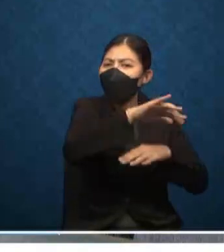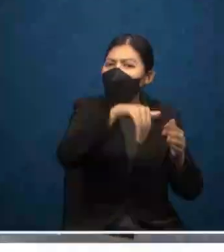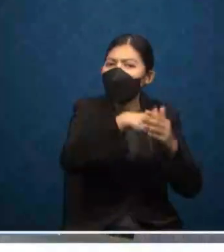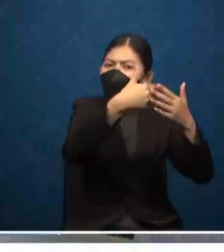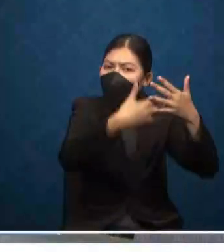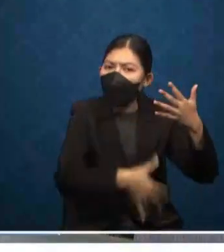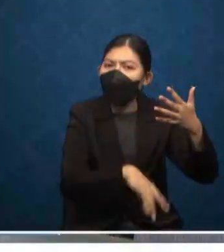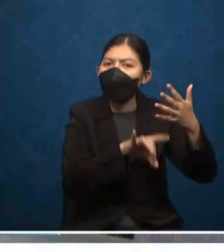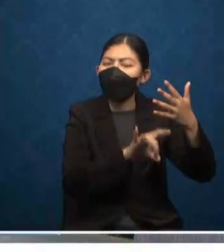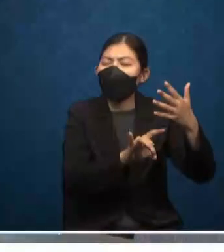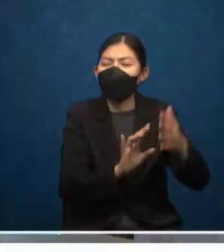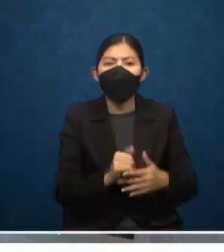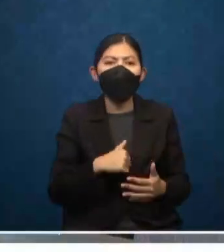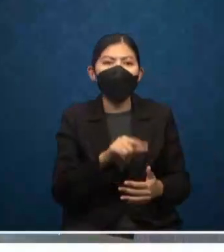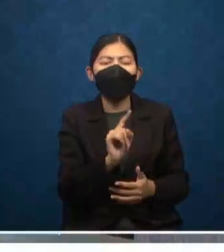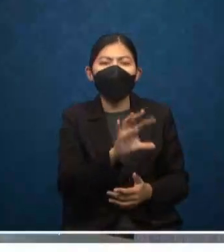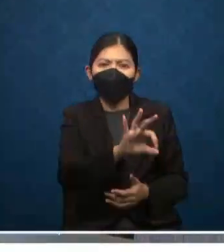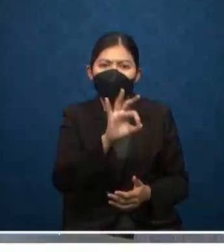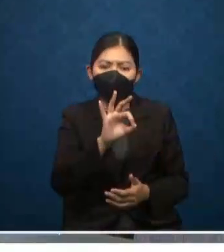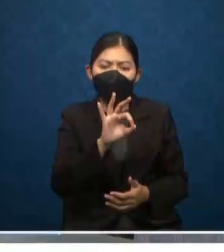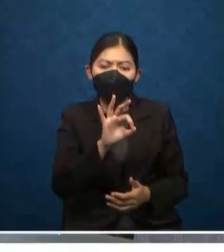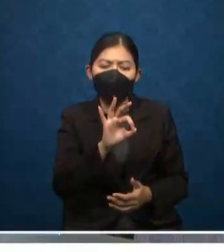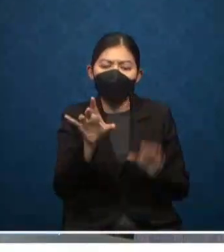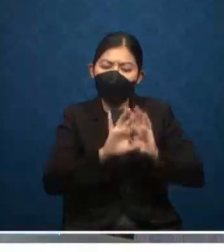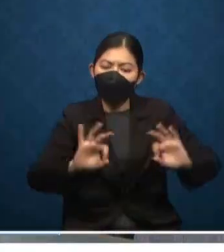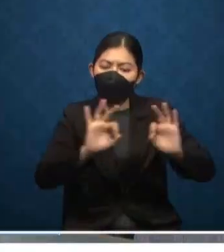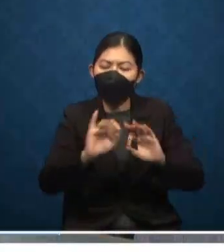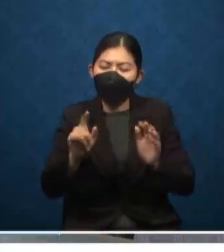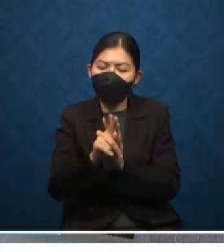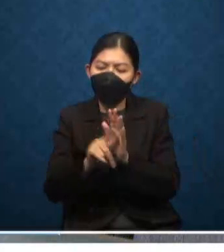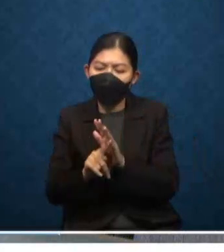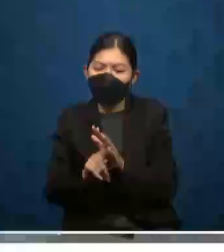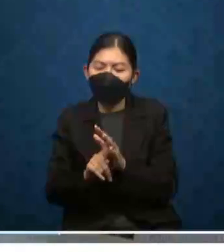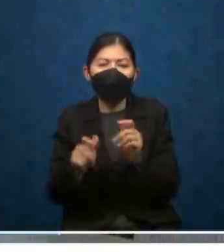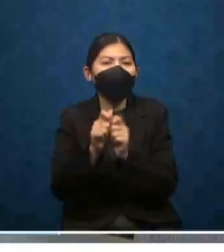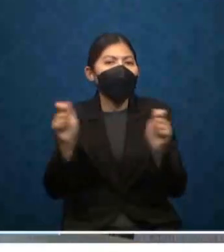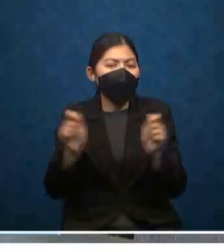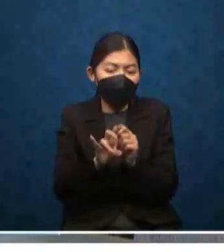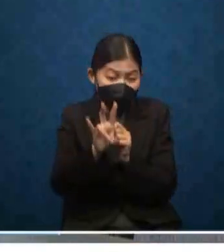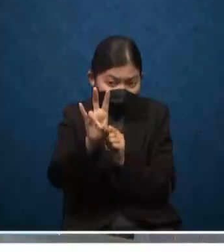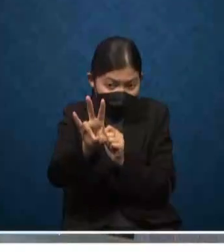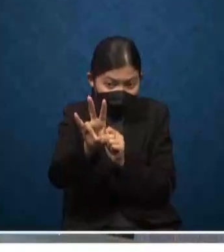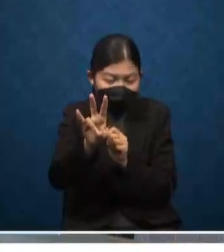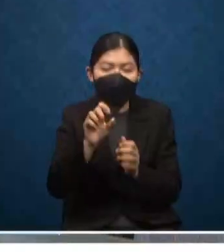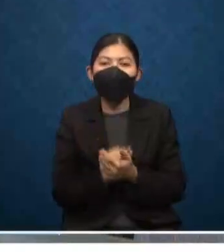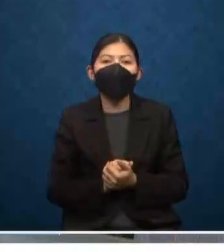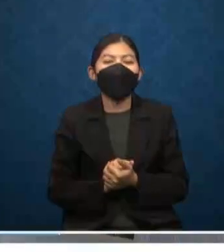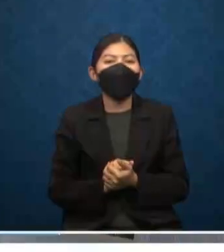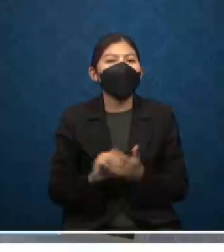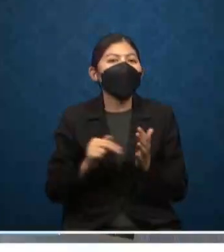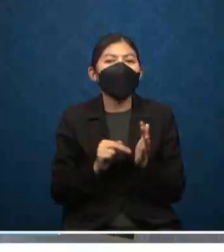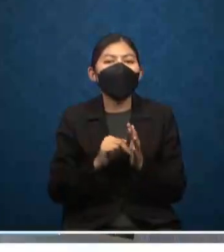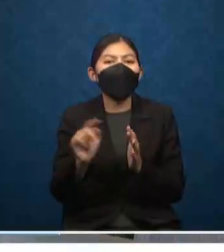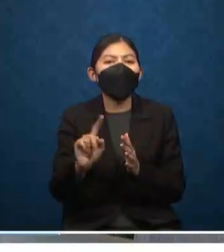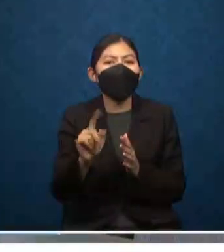อนุที่มีความสำคัญที่ผมหยิบยกขึ้นมาแปรยติคืออนุ7ในของกฎหมายเดิมนะครับอนุ7คือเงินอุ